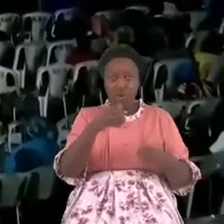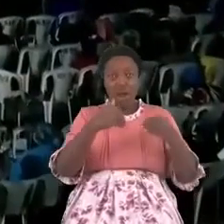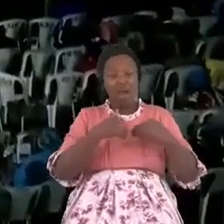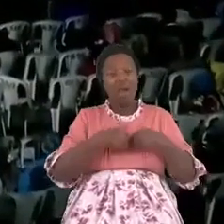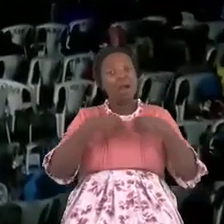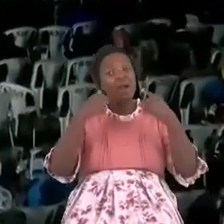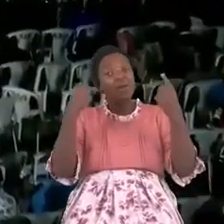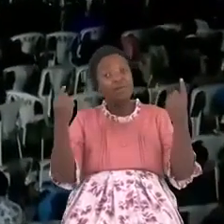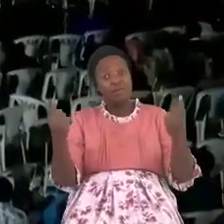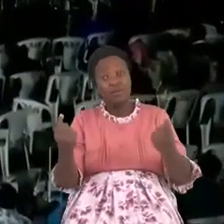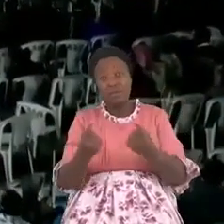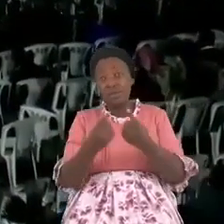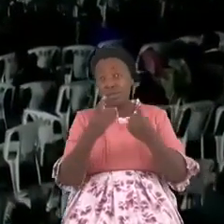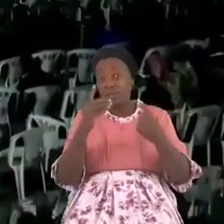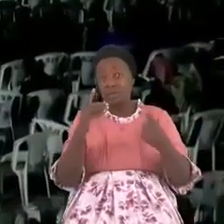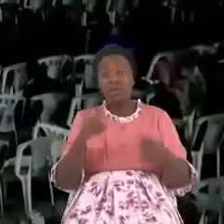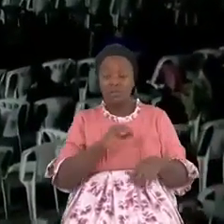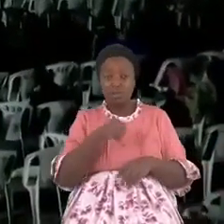ahụwo nke ọma,